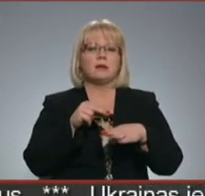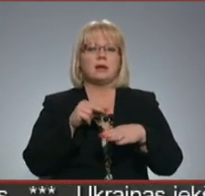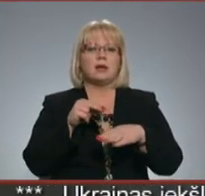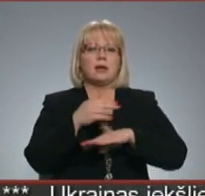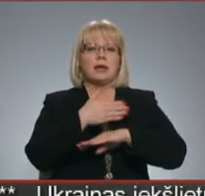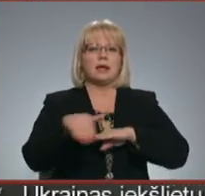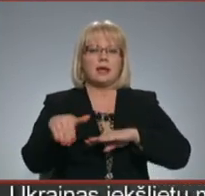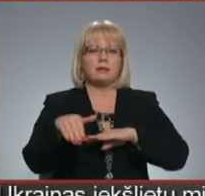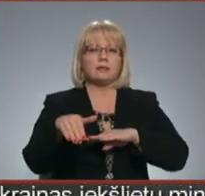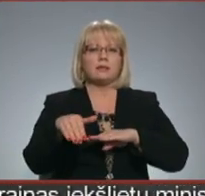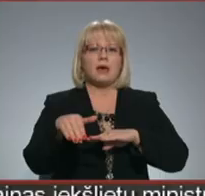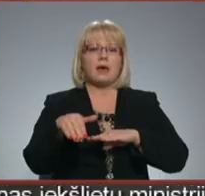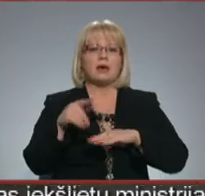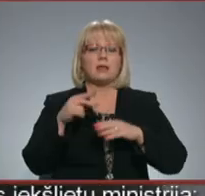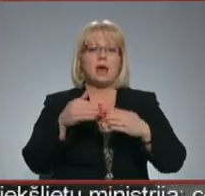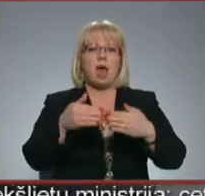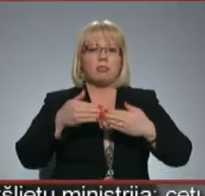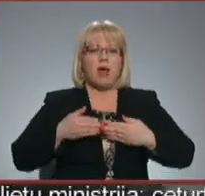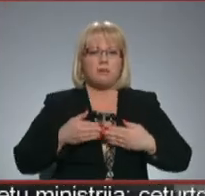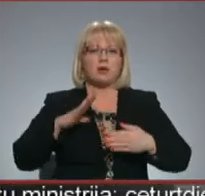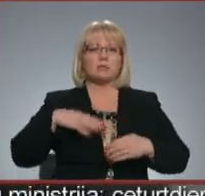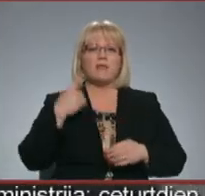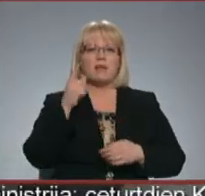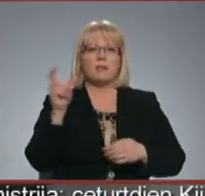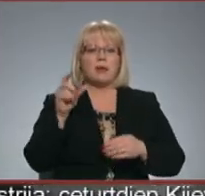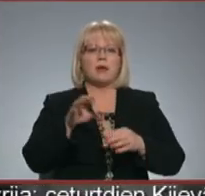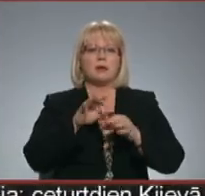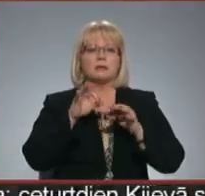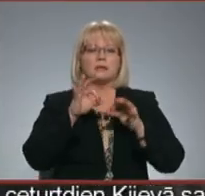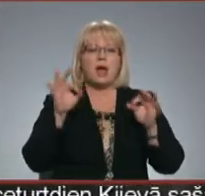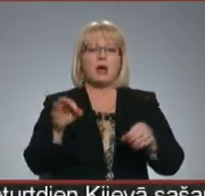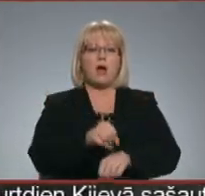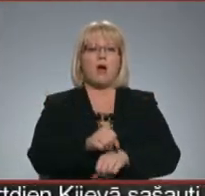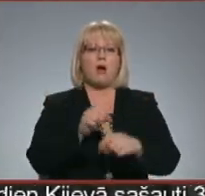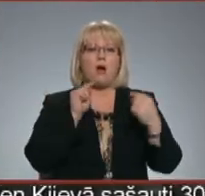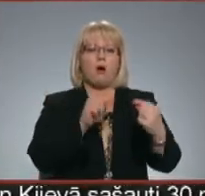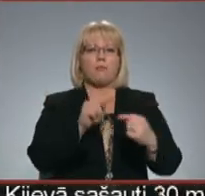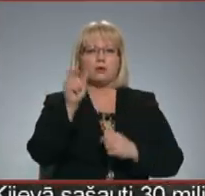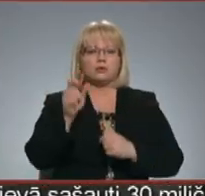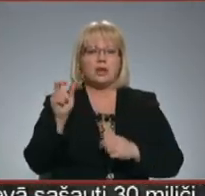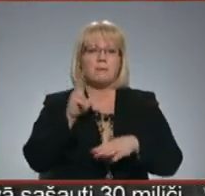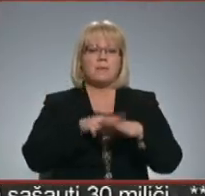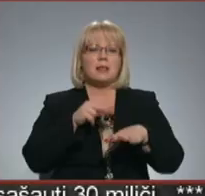milicijas rindai, tie savukārt atkāpās, un tad vienā brīdī, kā stāst opozicionāri,